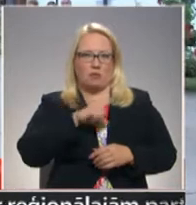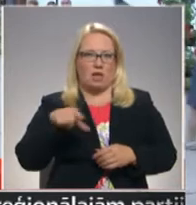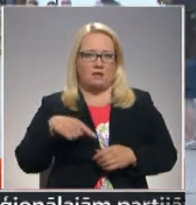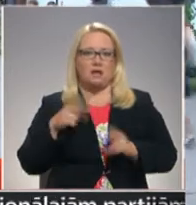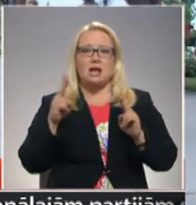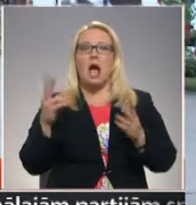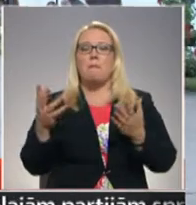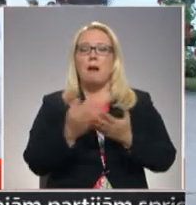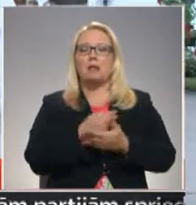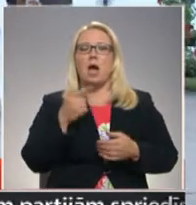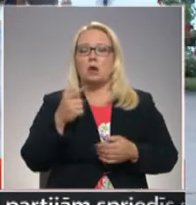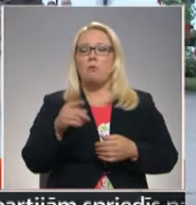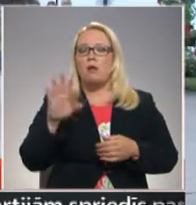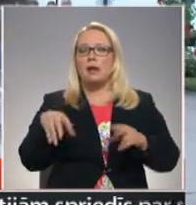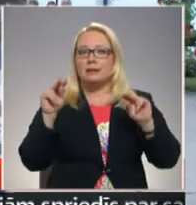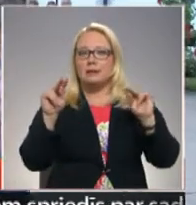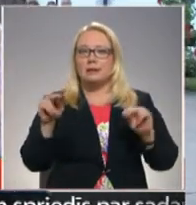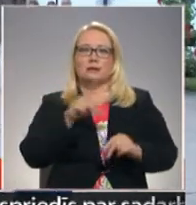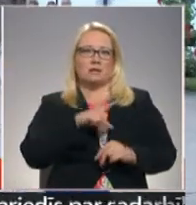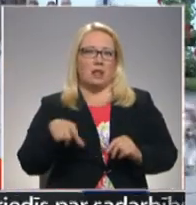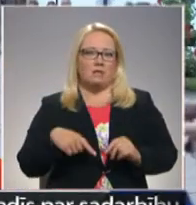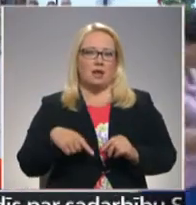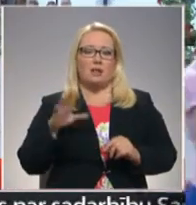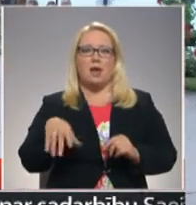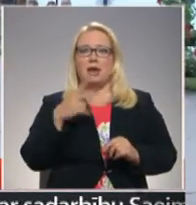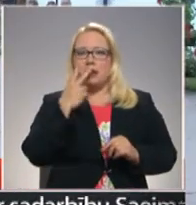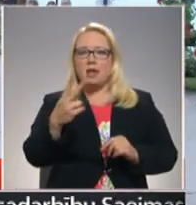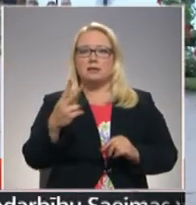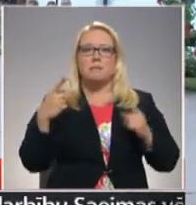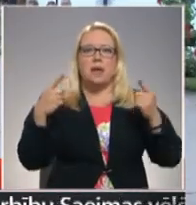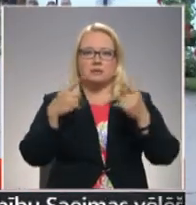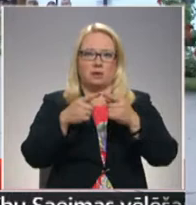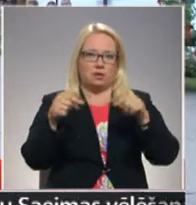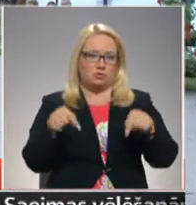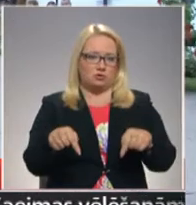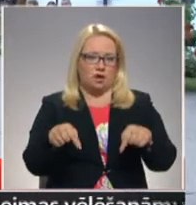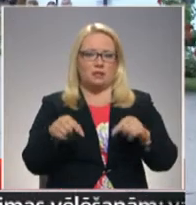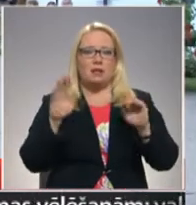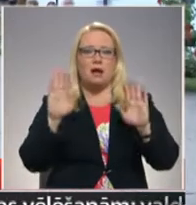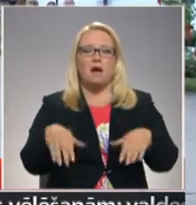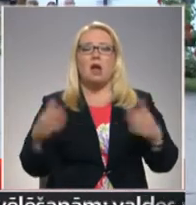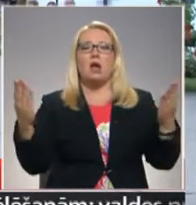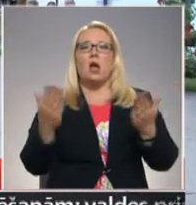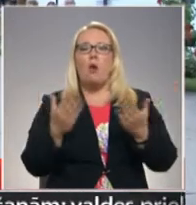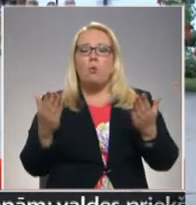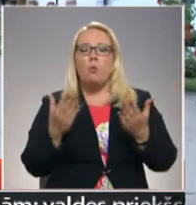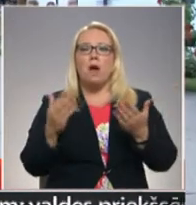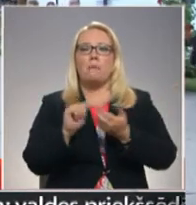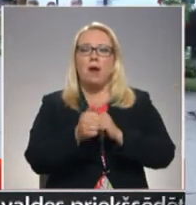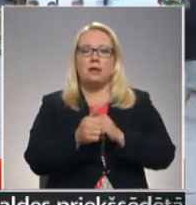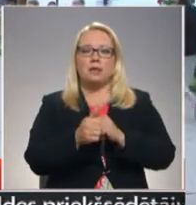to, lai viņi tic Latvijai, lai viņi redz perspektīvu šeit, ka viņi var kaut ko mainīt, lai viņi